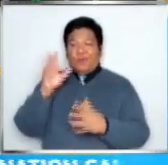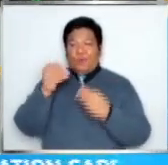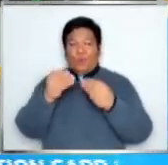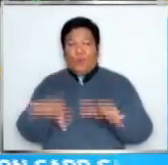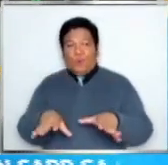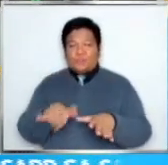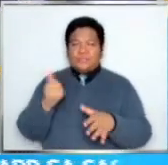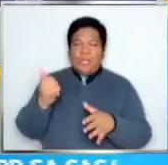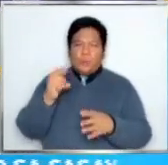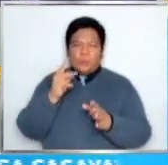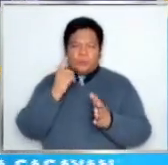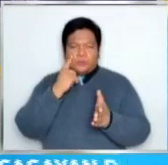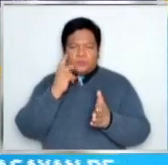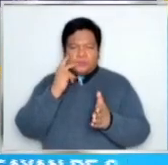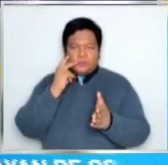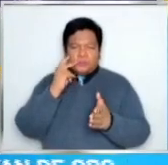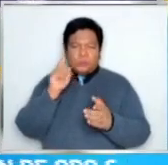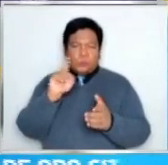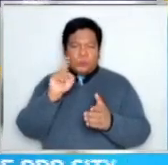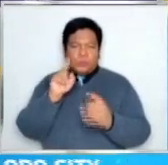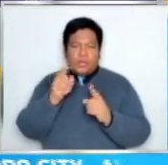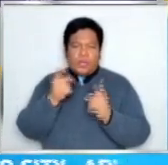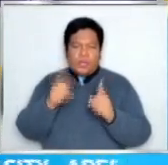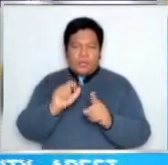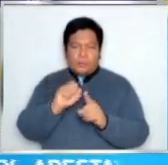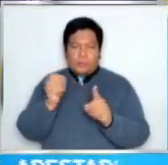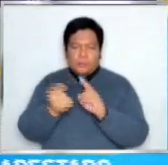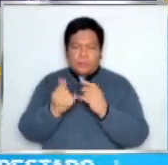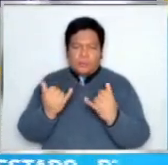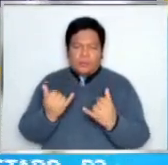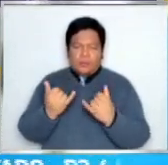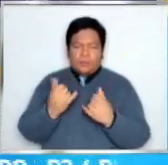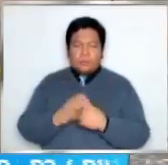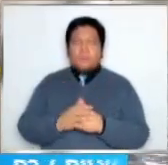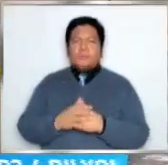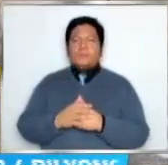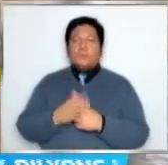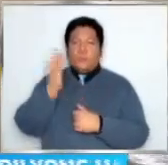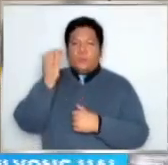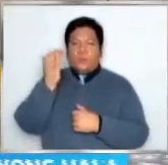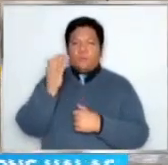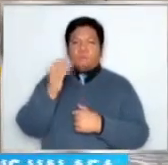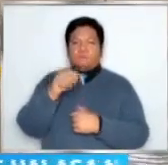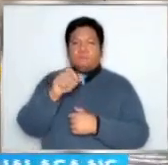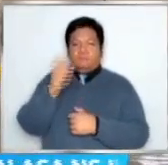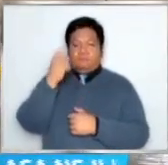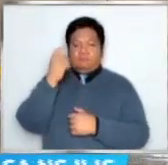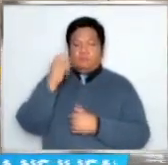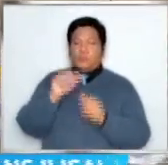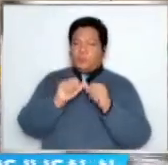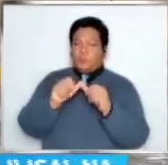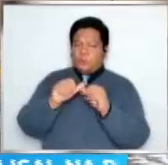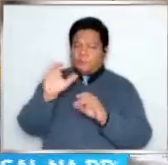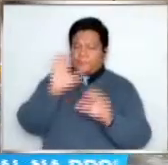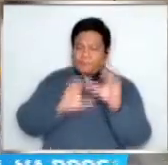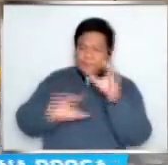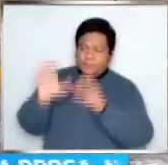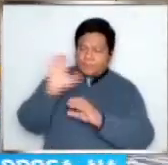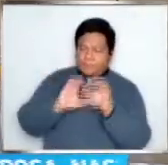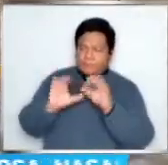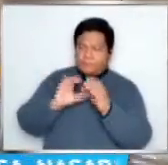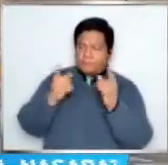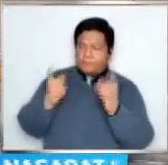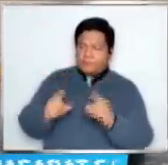nila as of now. Kasi ongoing pa rin po ang search and rescue operations doon po sa Katbalogan